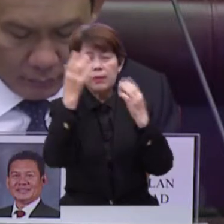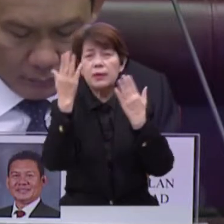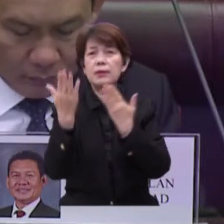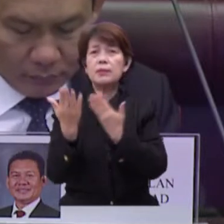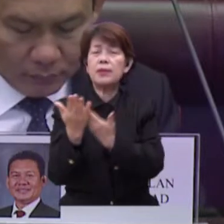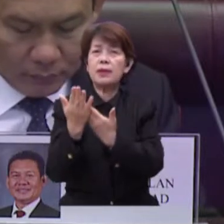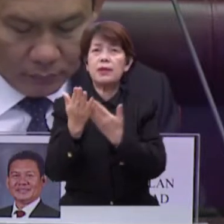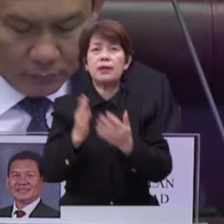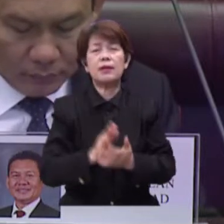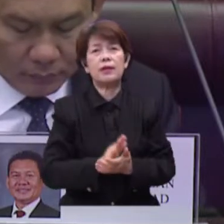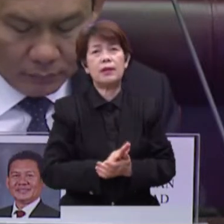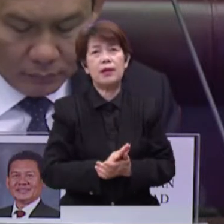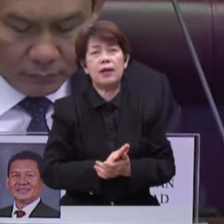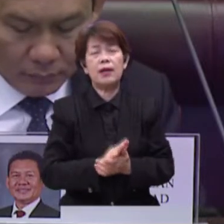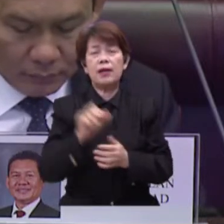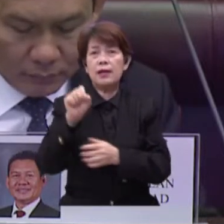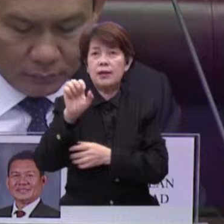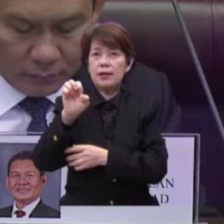berhuman